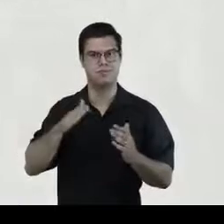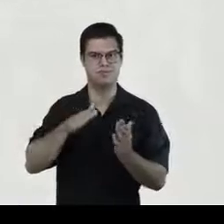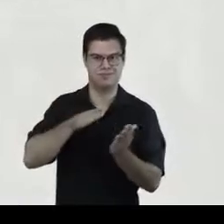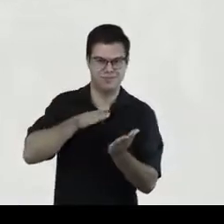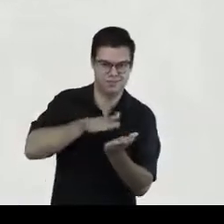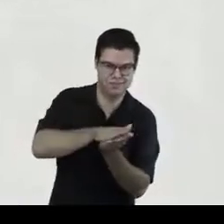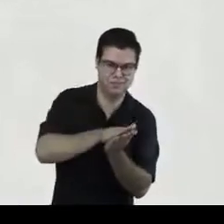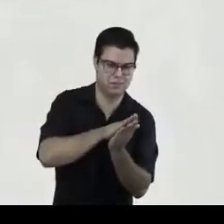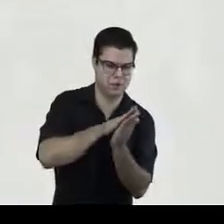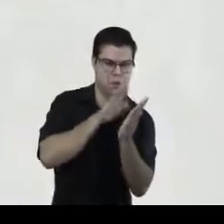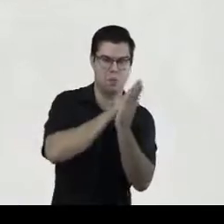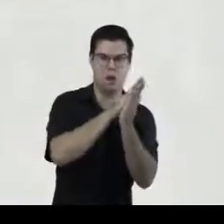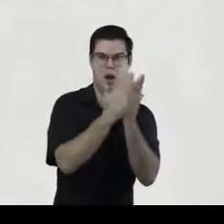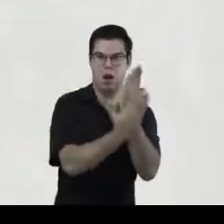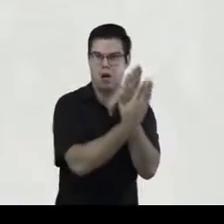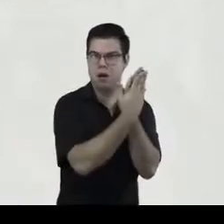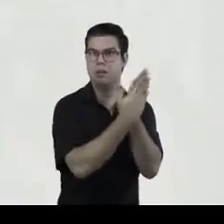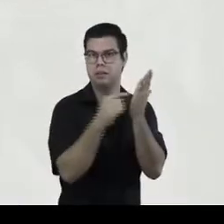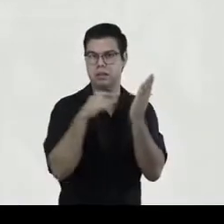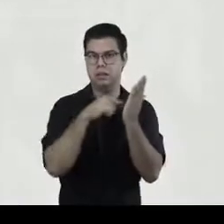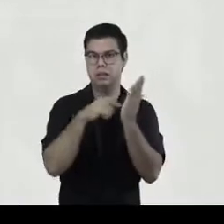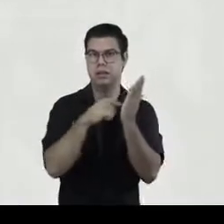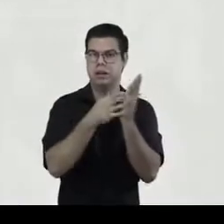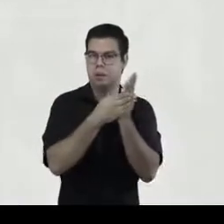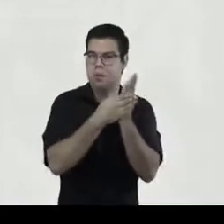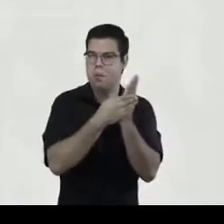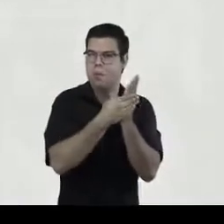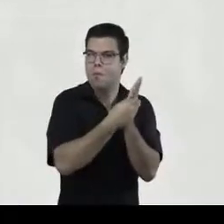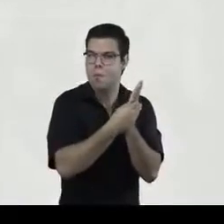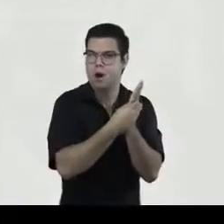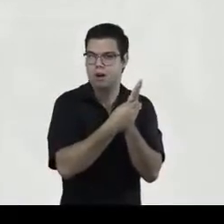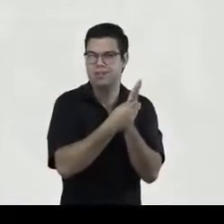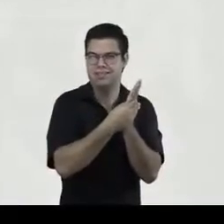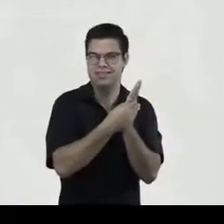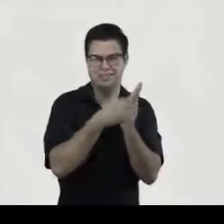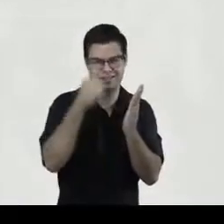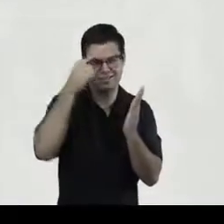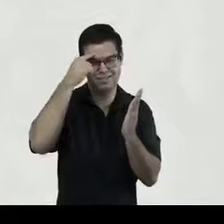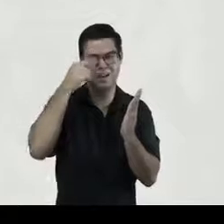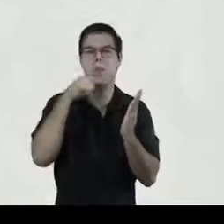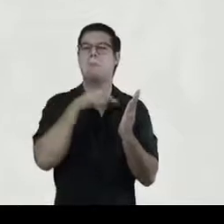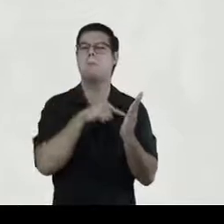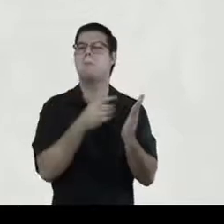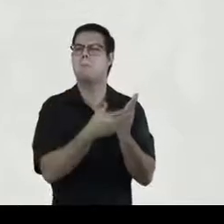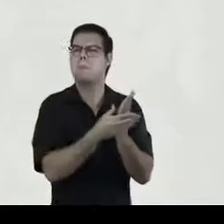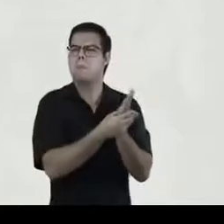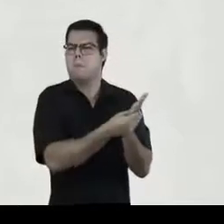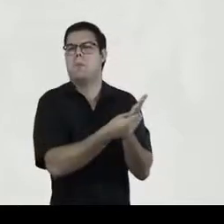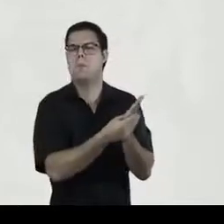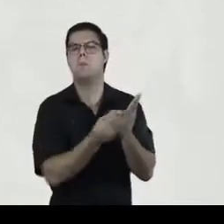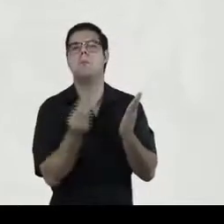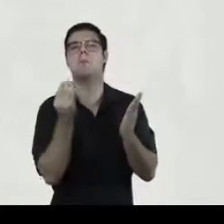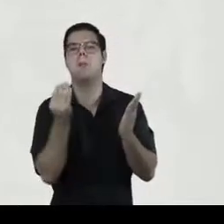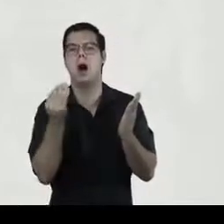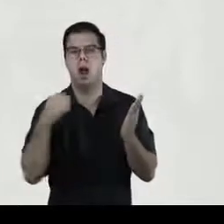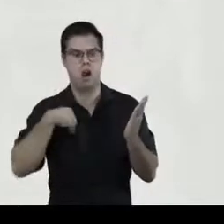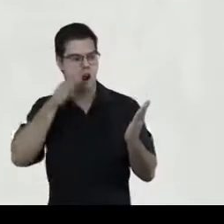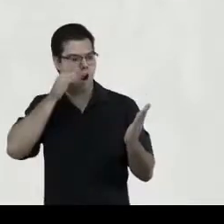malins comme moi n'aillent regarder ce qui se passait dans les fonds de cahiers. Suivante.